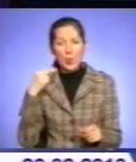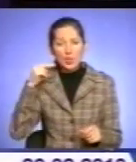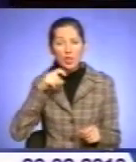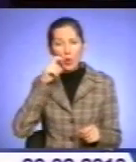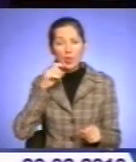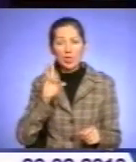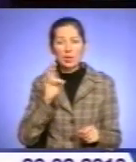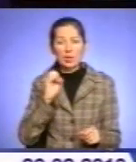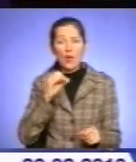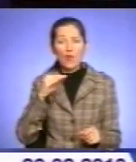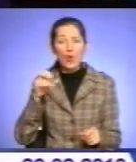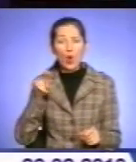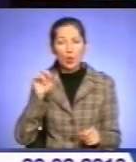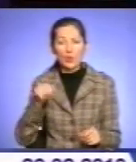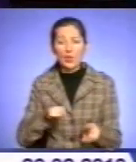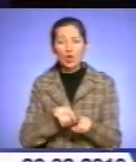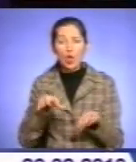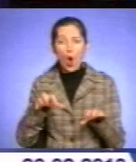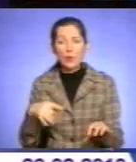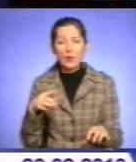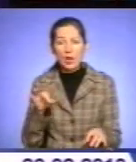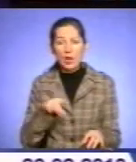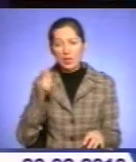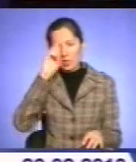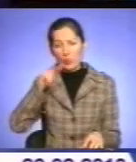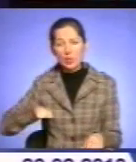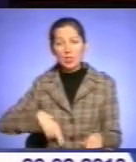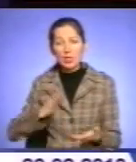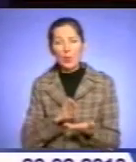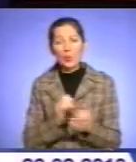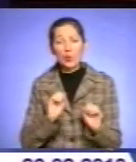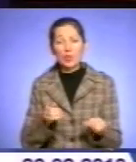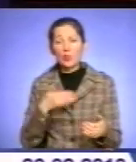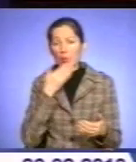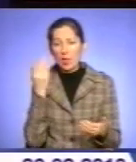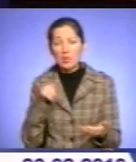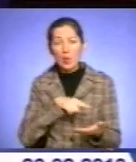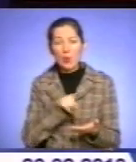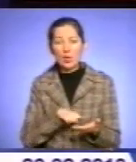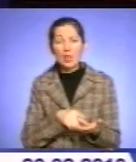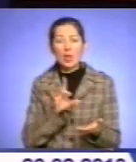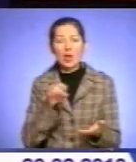Нефьодов. Також голови райдержадміністрації мали змогу поставити запитання раднику голови